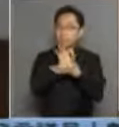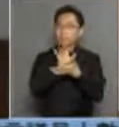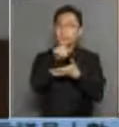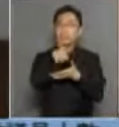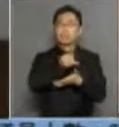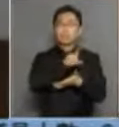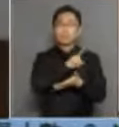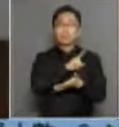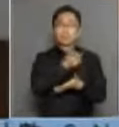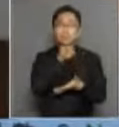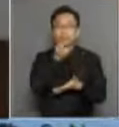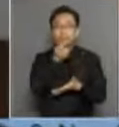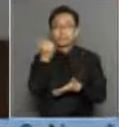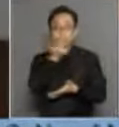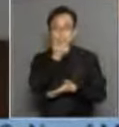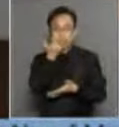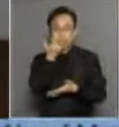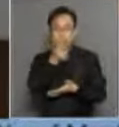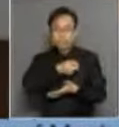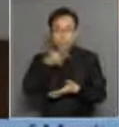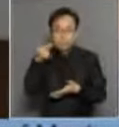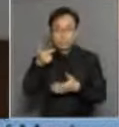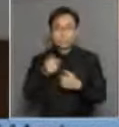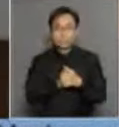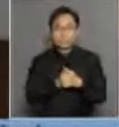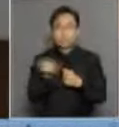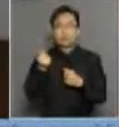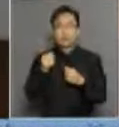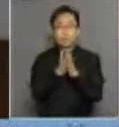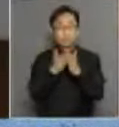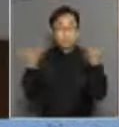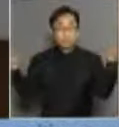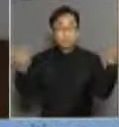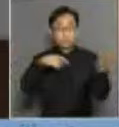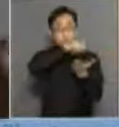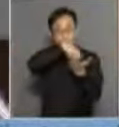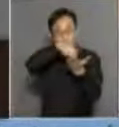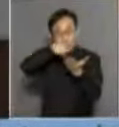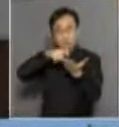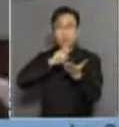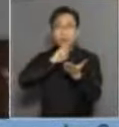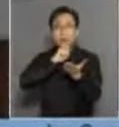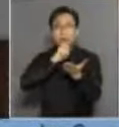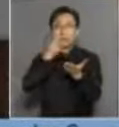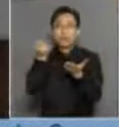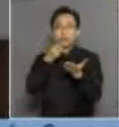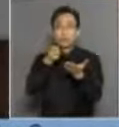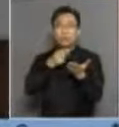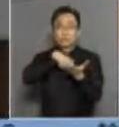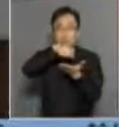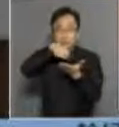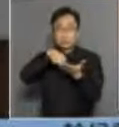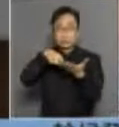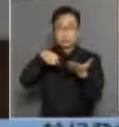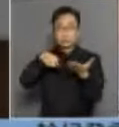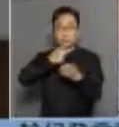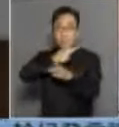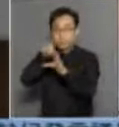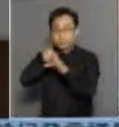見，又好鍾意喺報紙度寫文章，甚至輯錄成書。